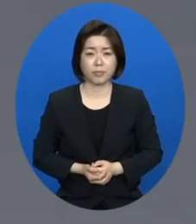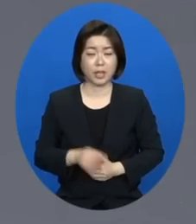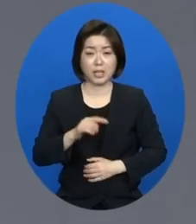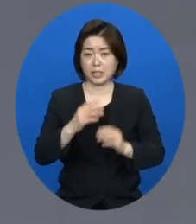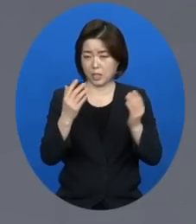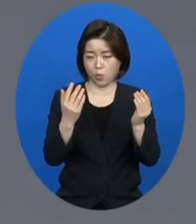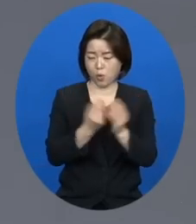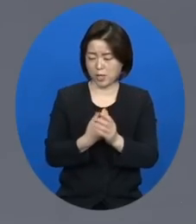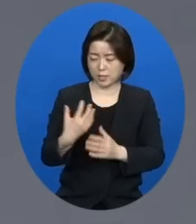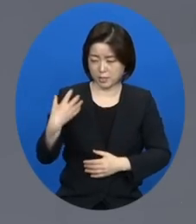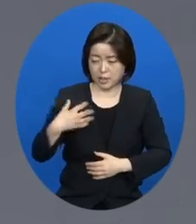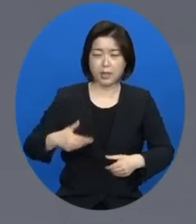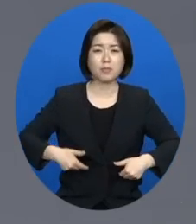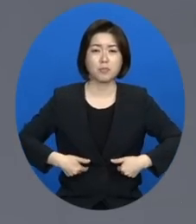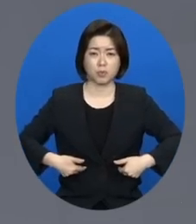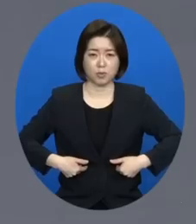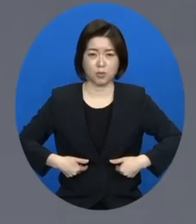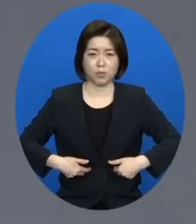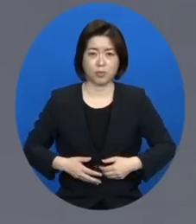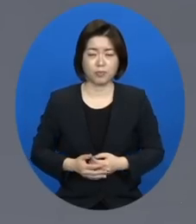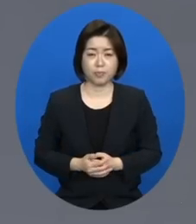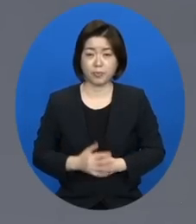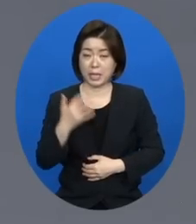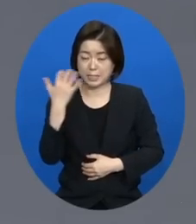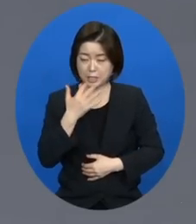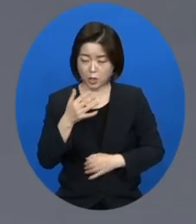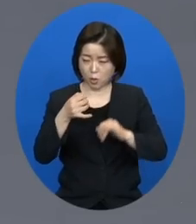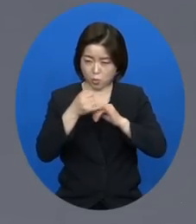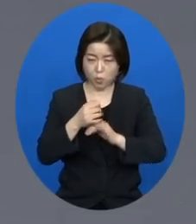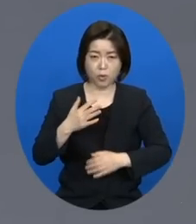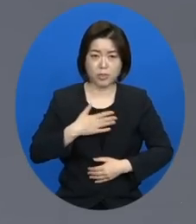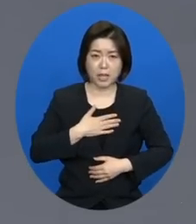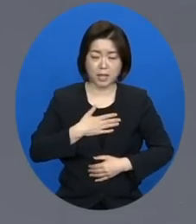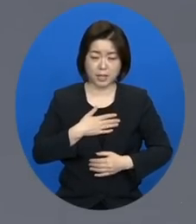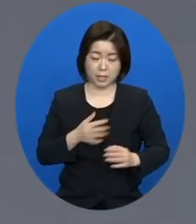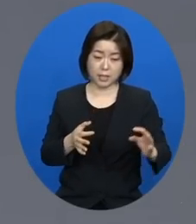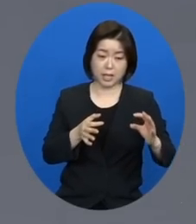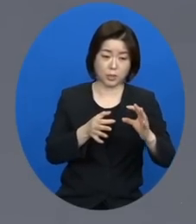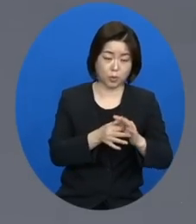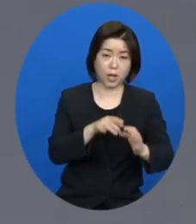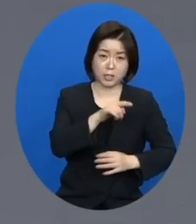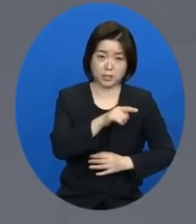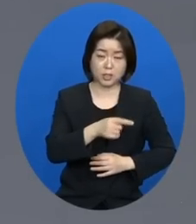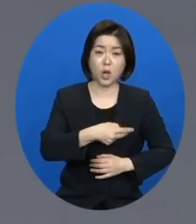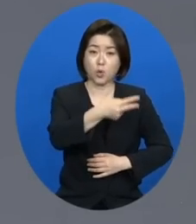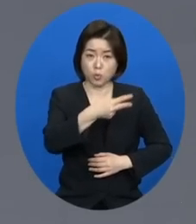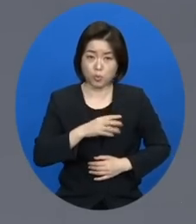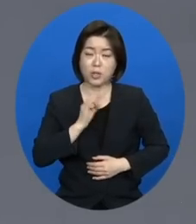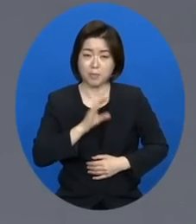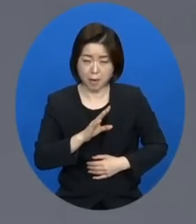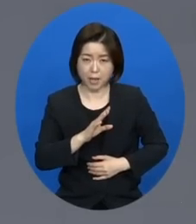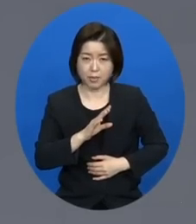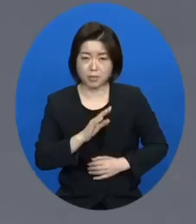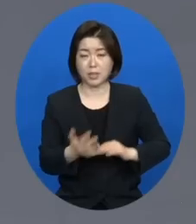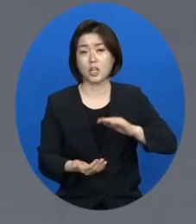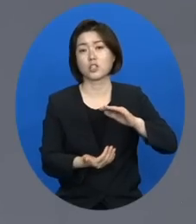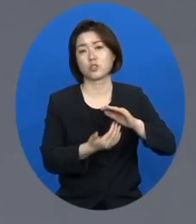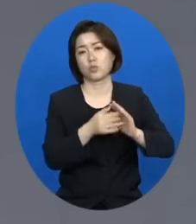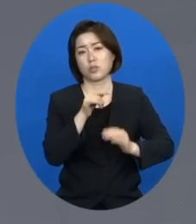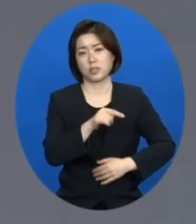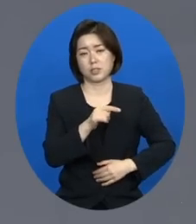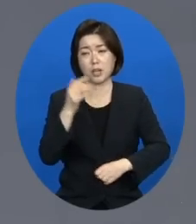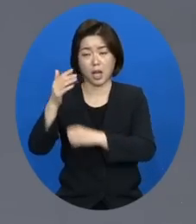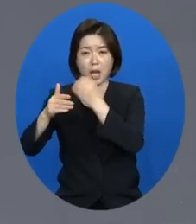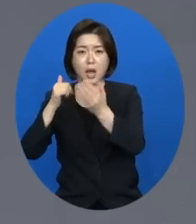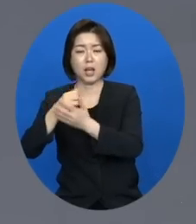완전히 책임을 지게 되는 것이죠. 그래서 성은 반드시 내가 전적으로 속한 그 사람과만 이루어져야 하는 것이 하나님이